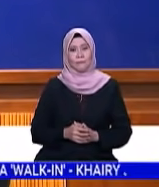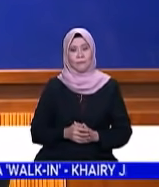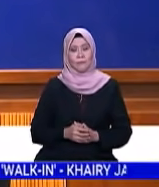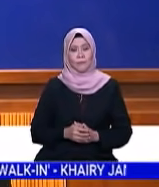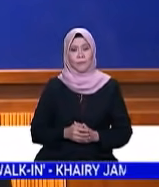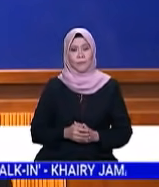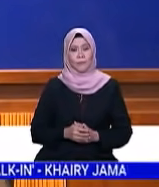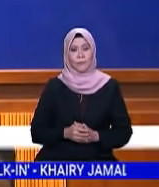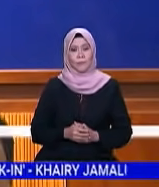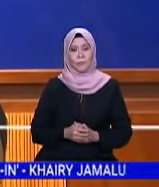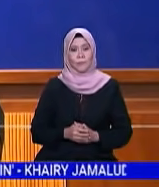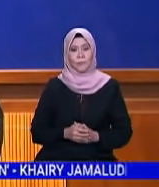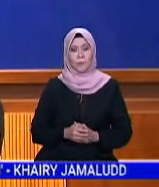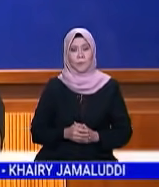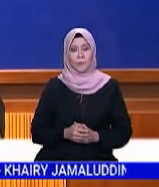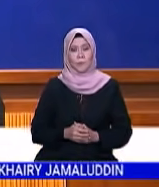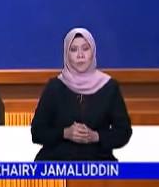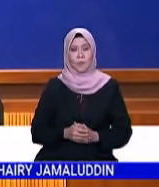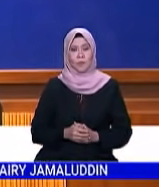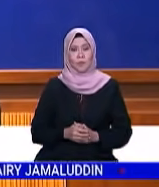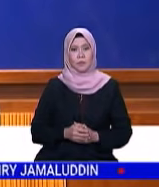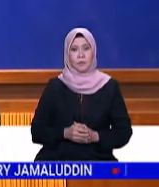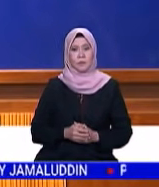Ya, pihak polis